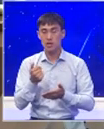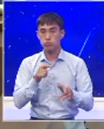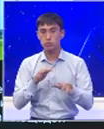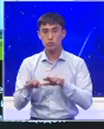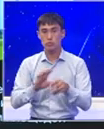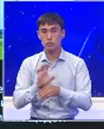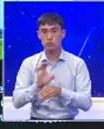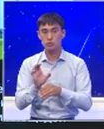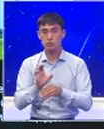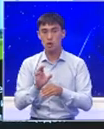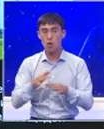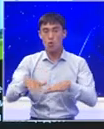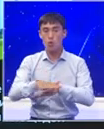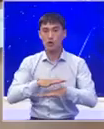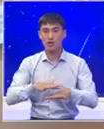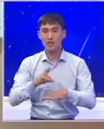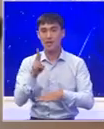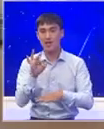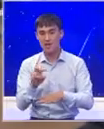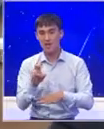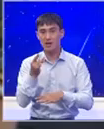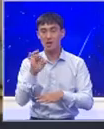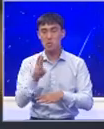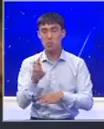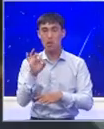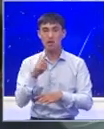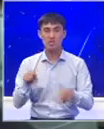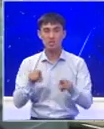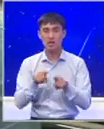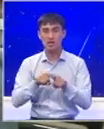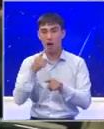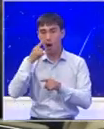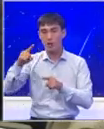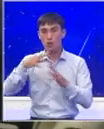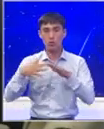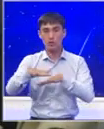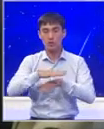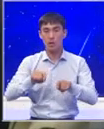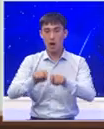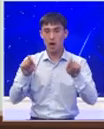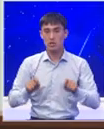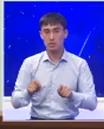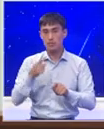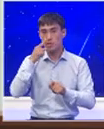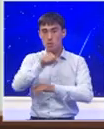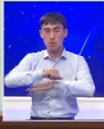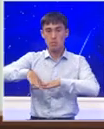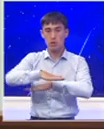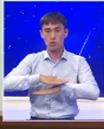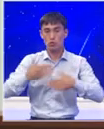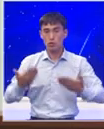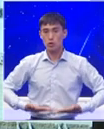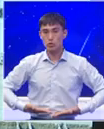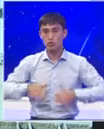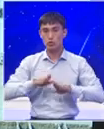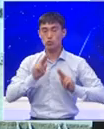өндіріс ошақтарын өңірдегі Кеген, Райымбек, Балқаш сияқты Шалғай аудандардан ашып, шеткері елді мекен тұрғындарына тұрақты